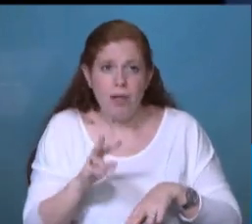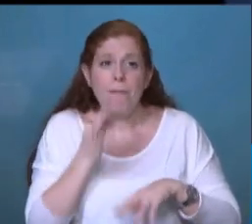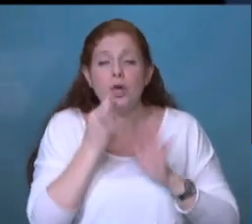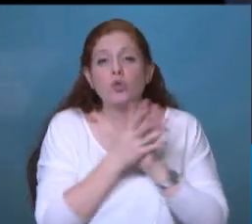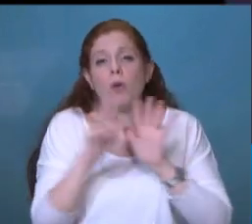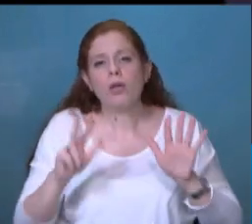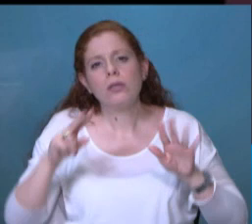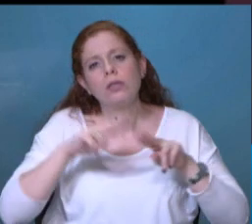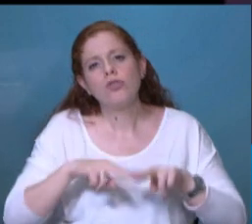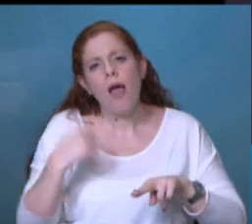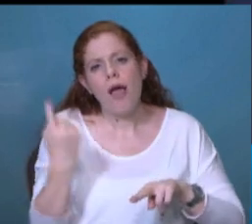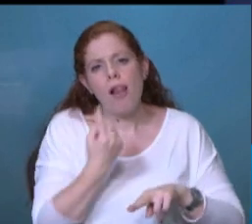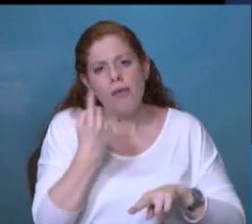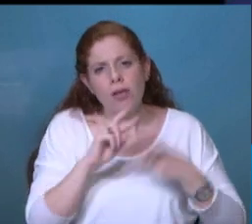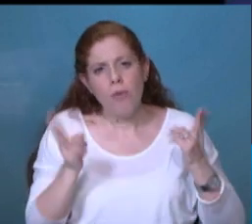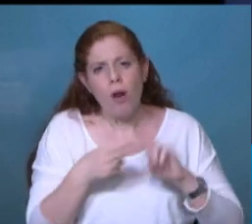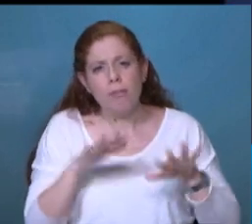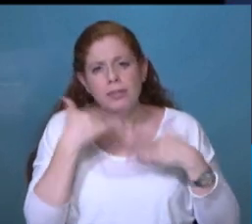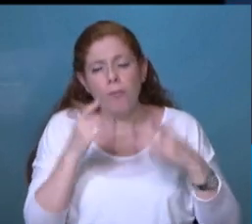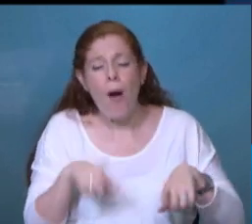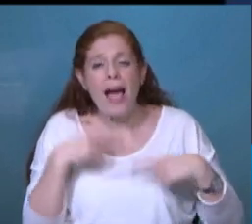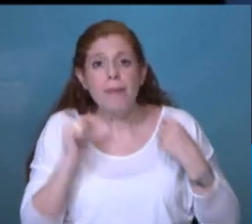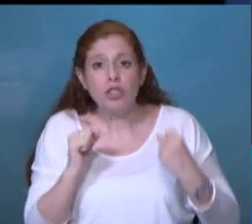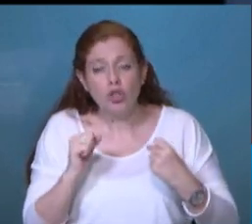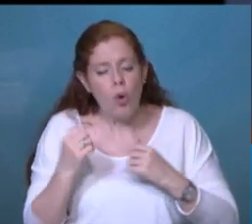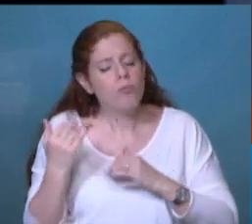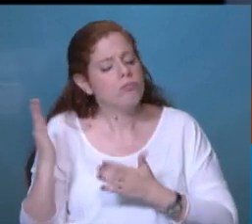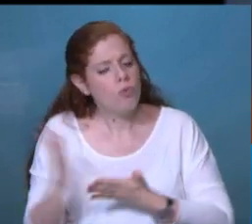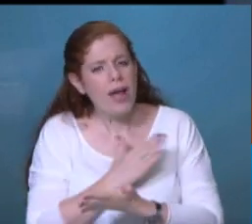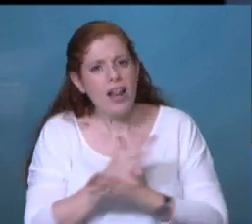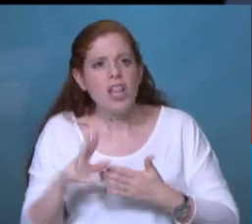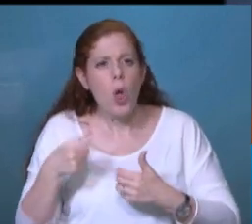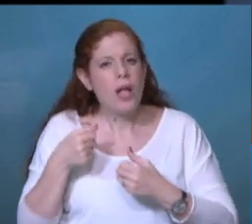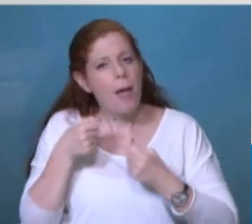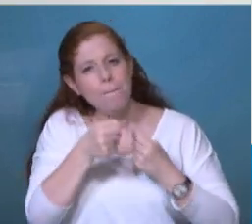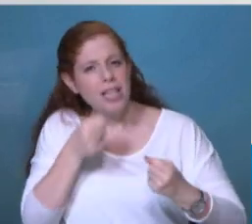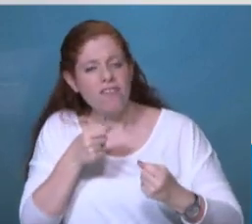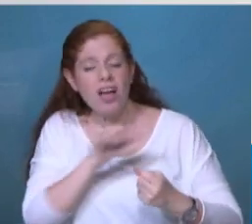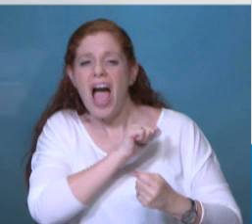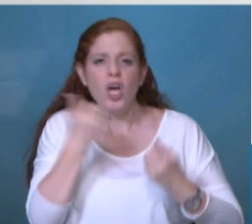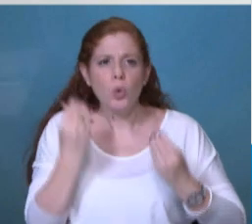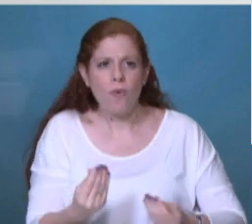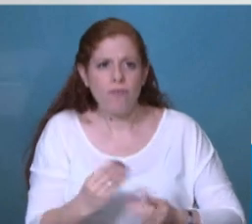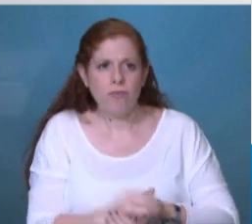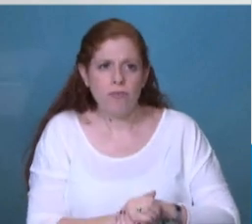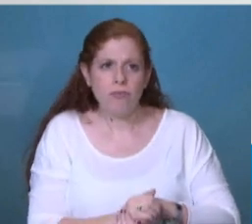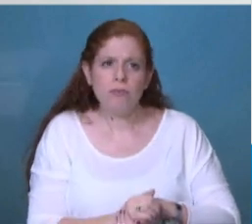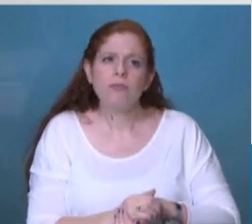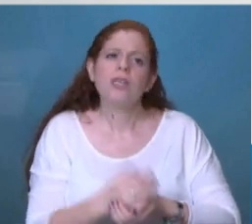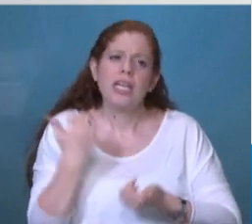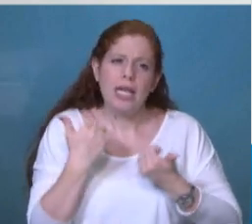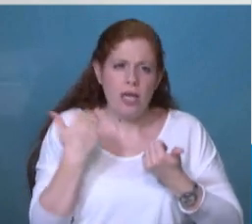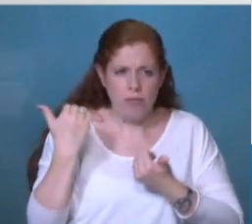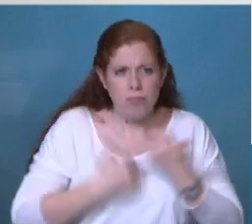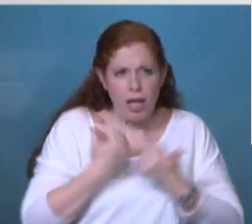בעולם. סיפור חייו הקשה הביא אותו להחלטה, להיות המתאבק הטוב ביותר. I can't be Iranian champion many